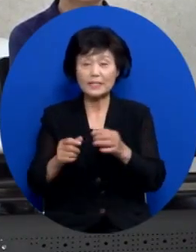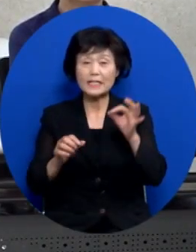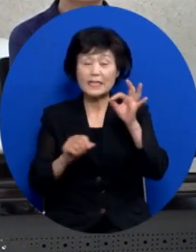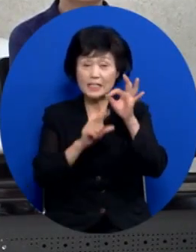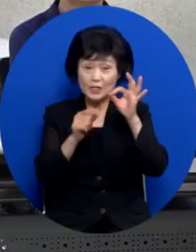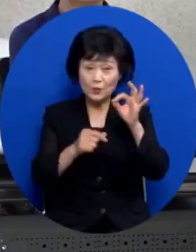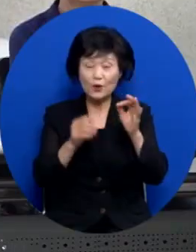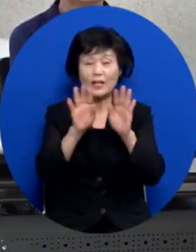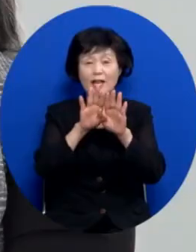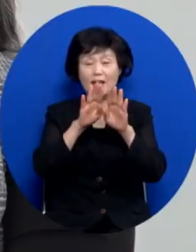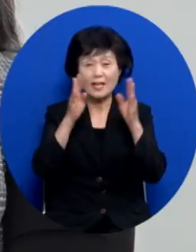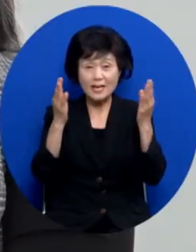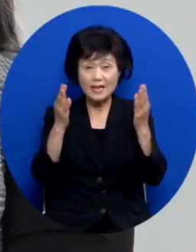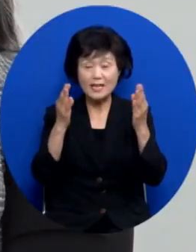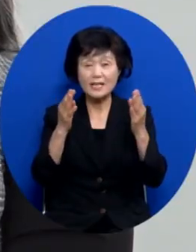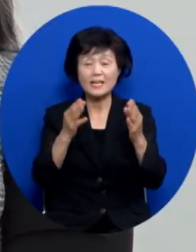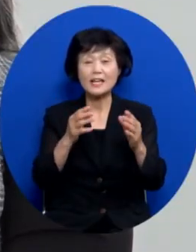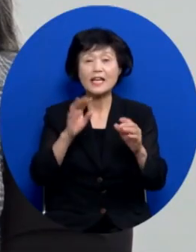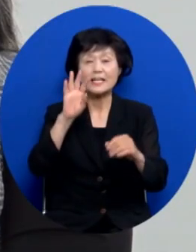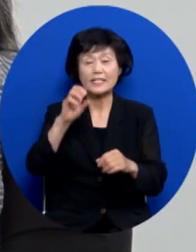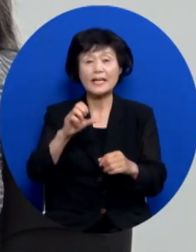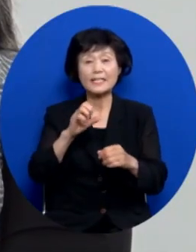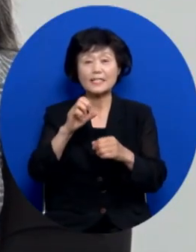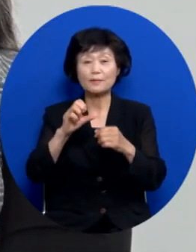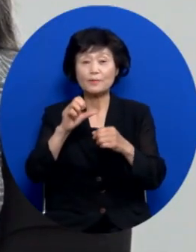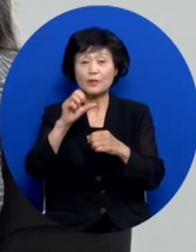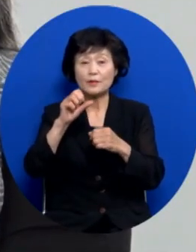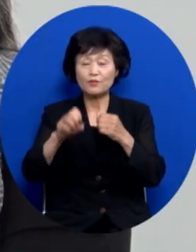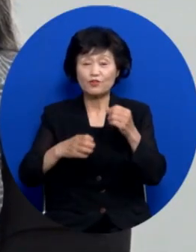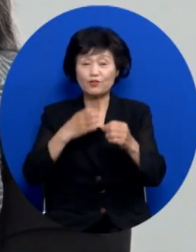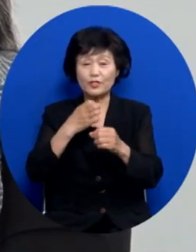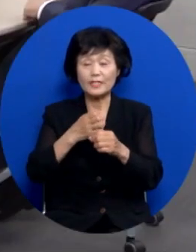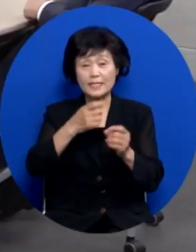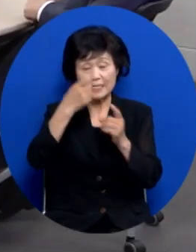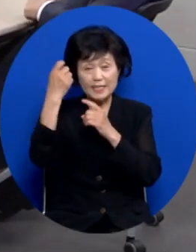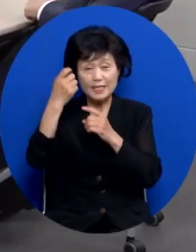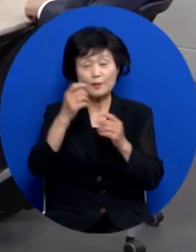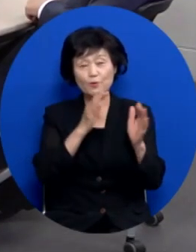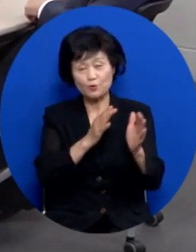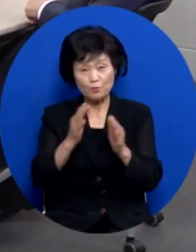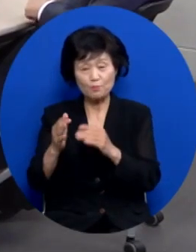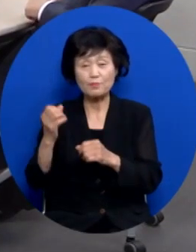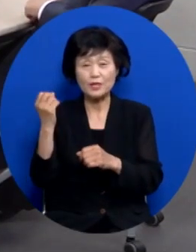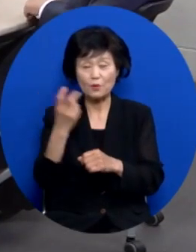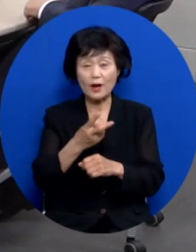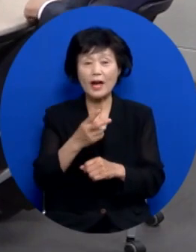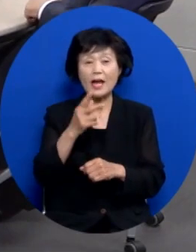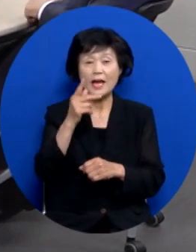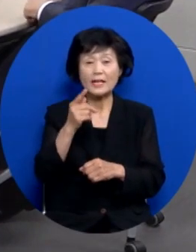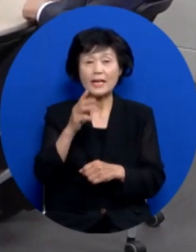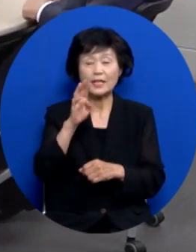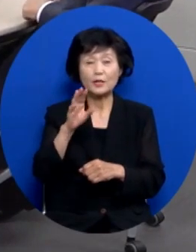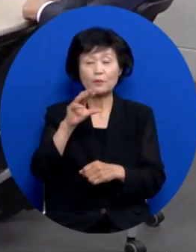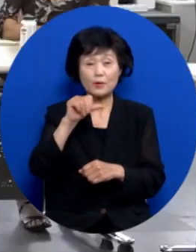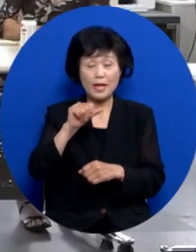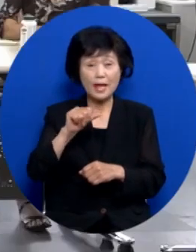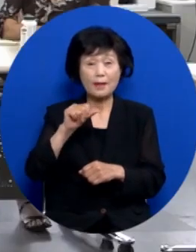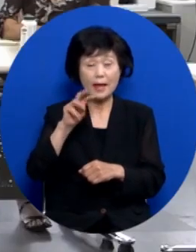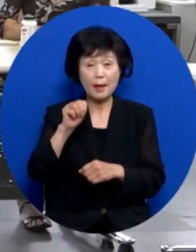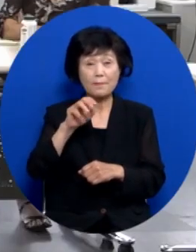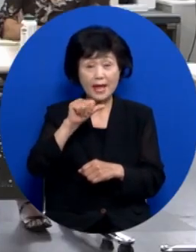아시아 복음주의 연맹 40주년 기념행사의 준비 방향과 kwma와의 협력 방안을 논의했습니다